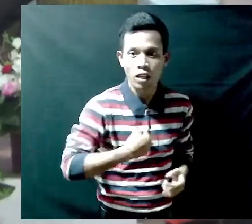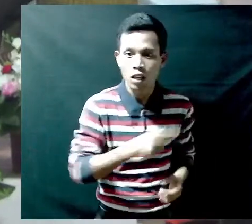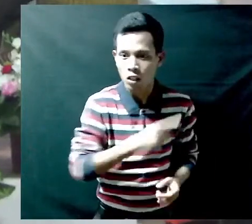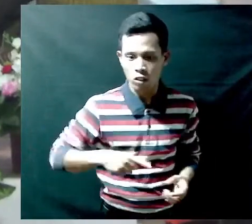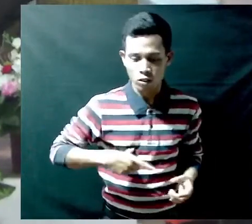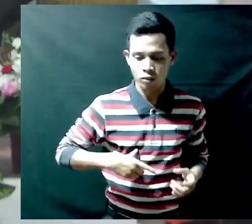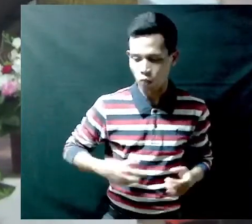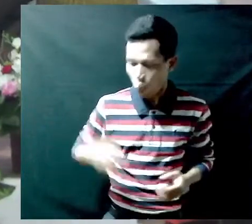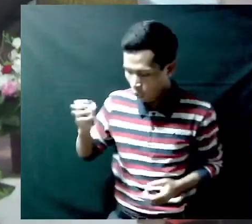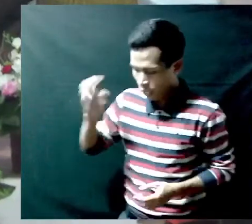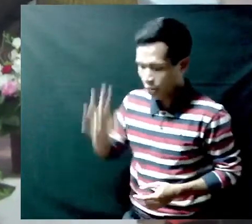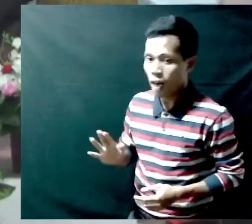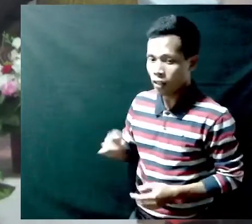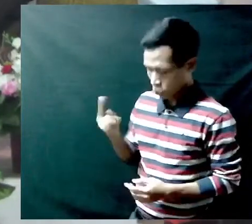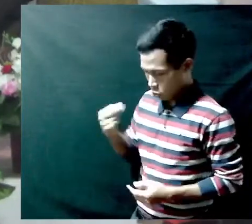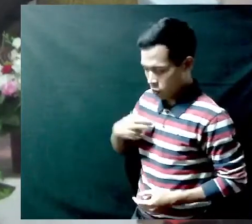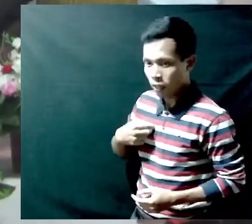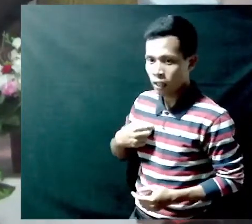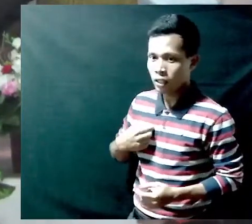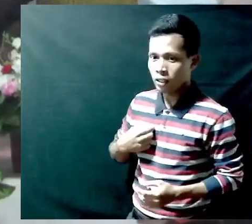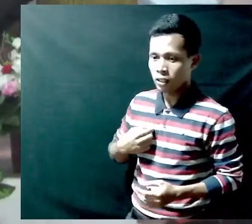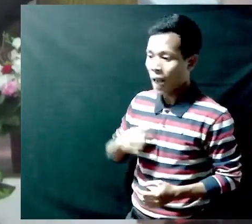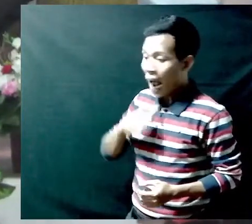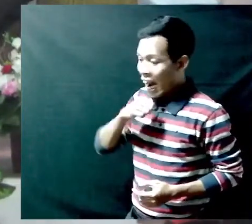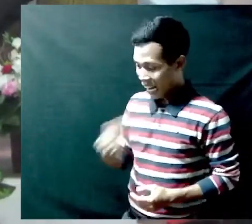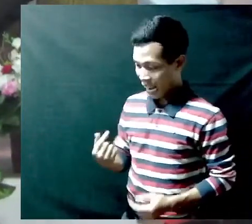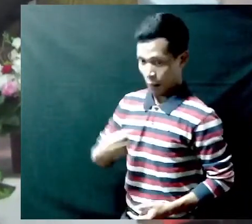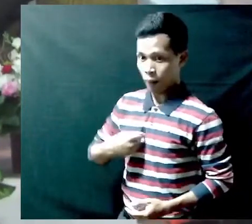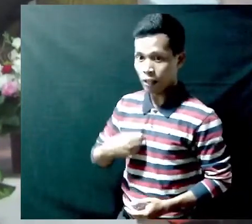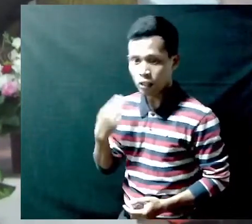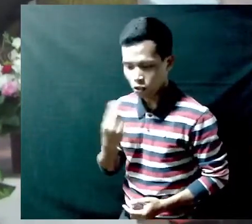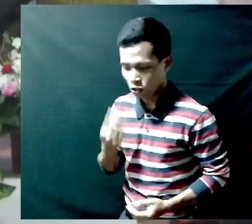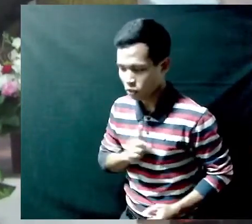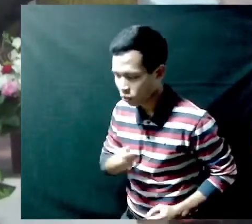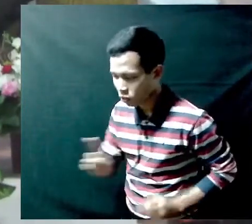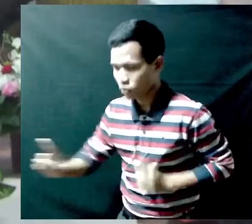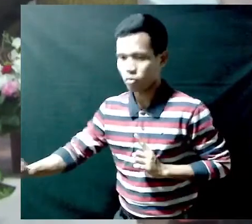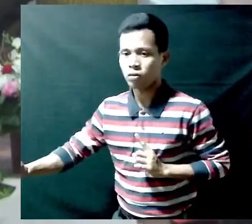instrumento, ikaw ang gagawa, hindi ako. Yun ang salitang ministering to the Lord.